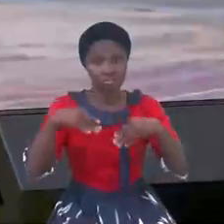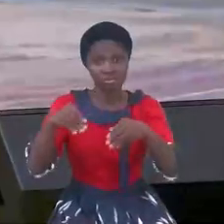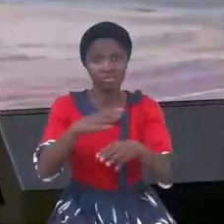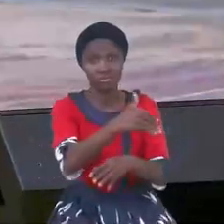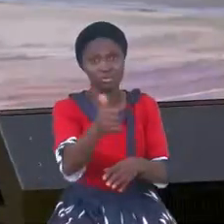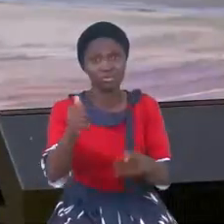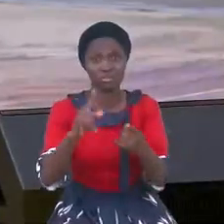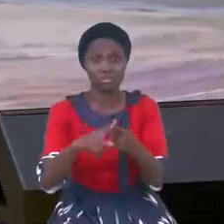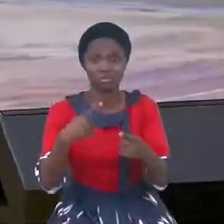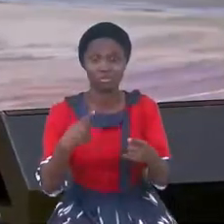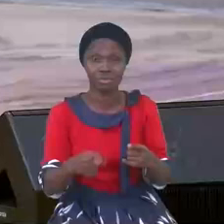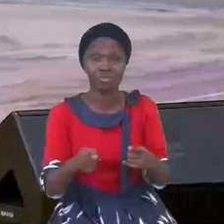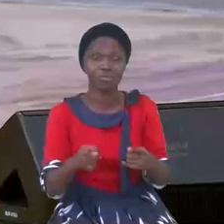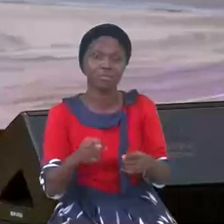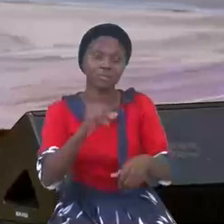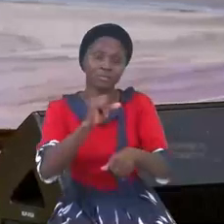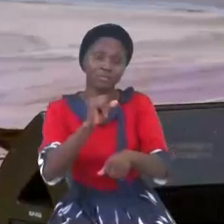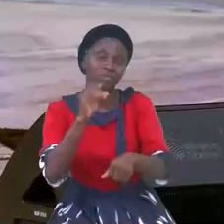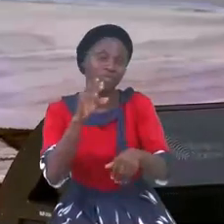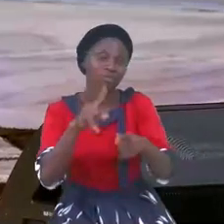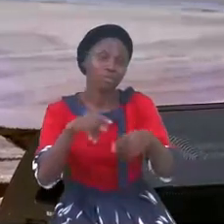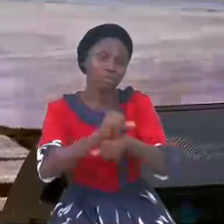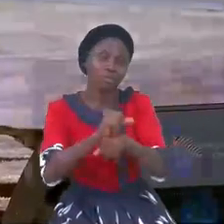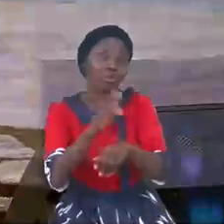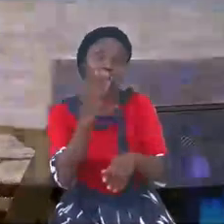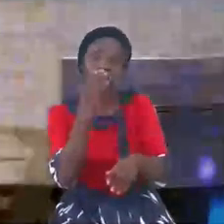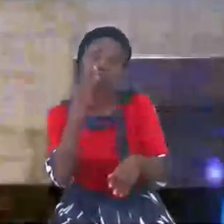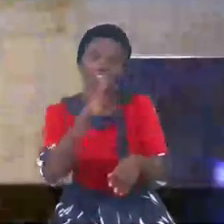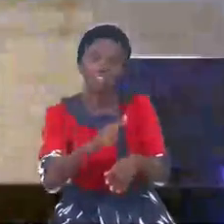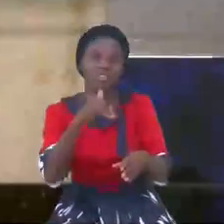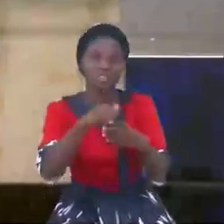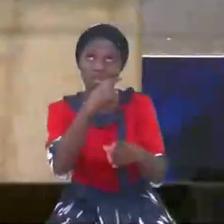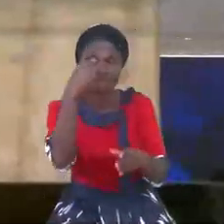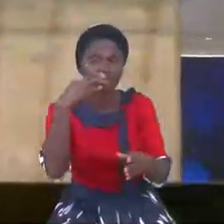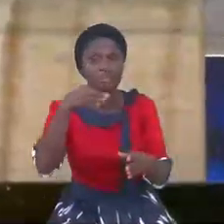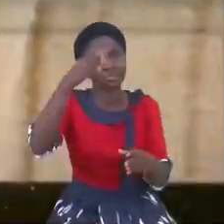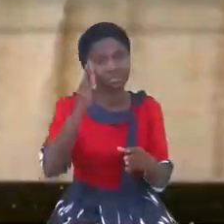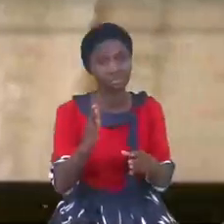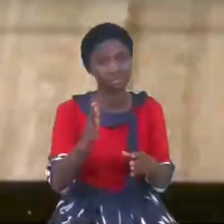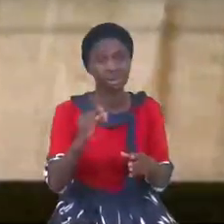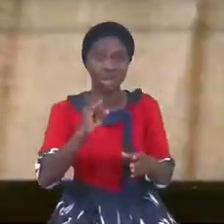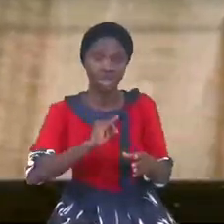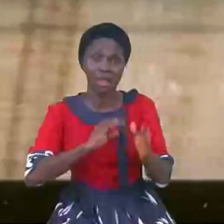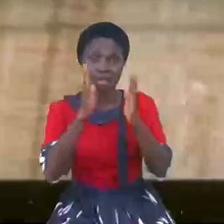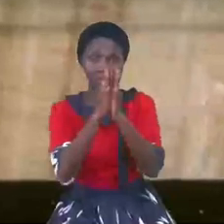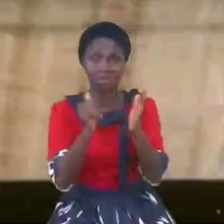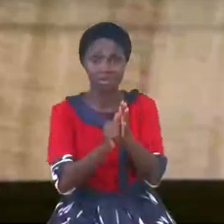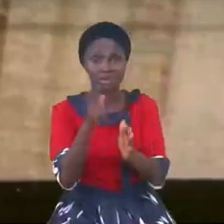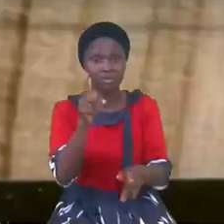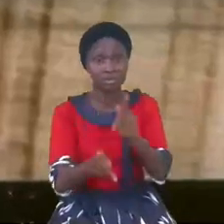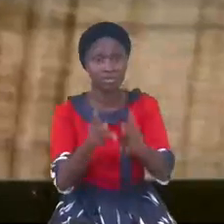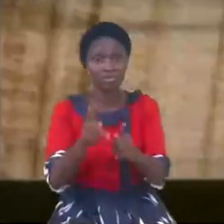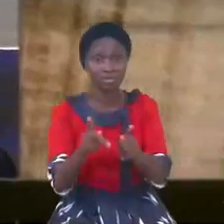ce qui est mal aux yeux de l'Éternel. Je prie que ce que